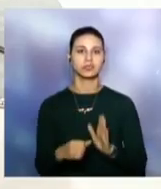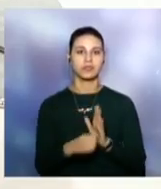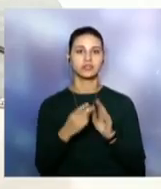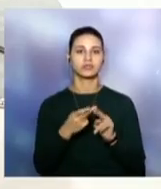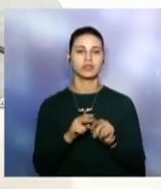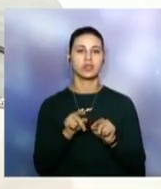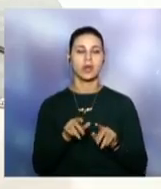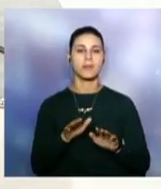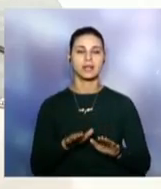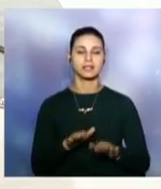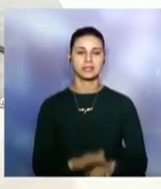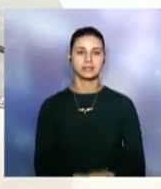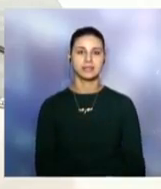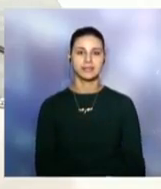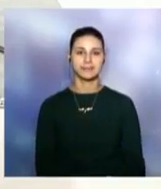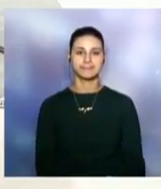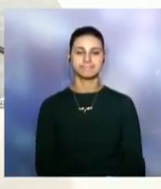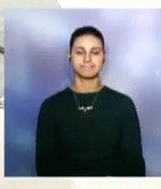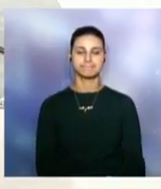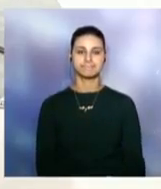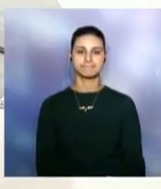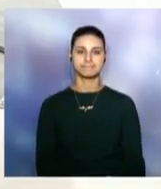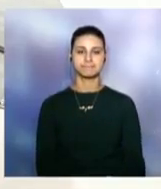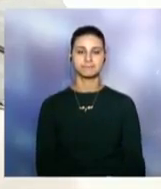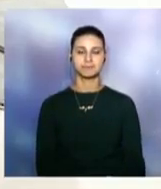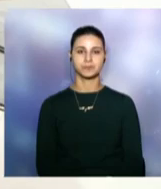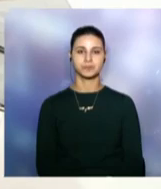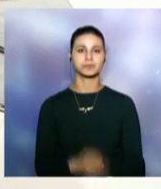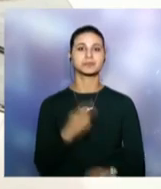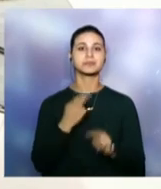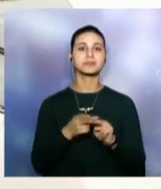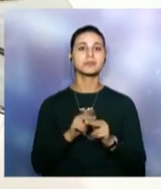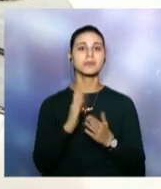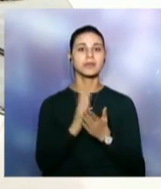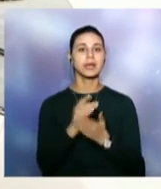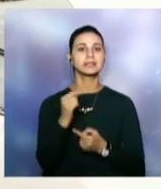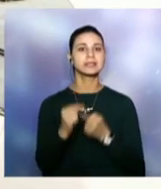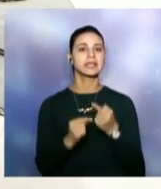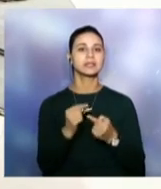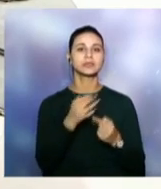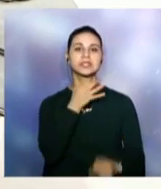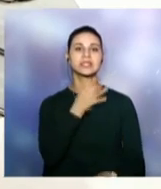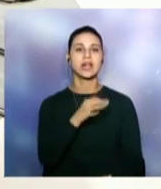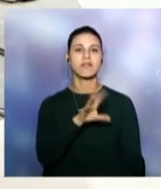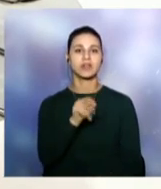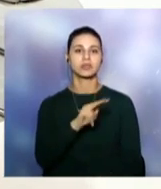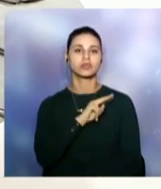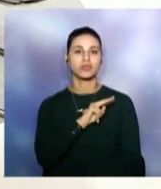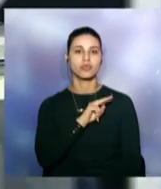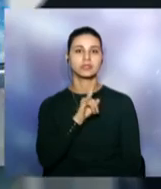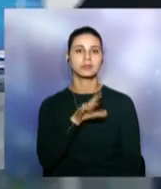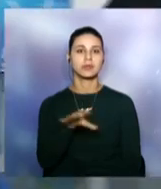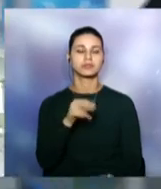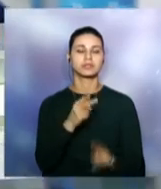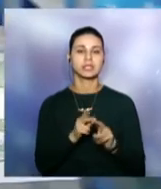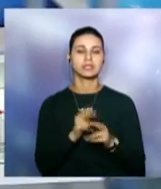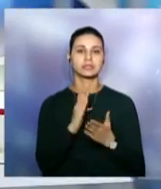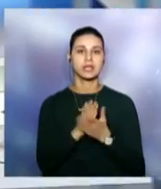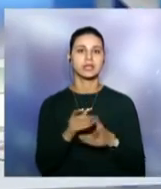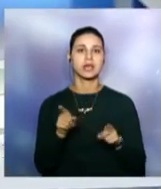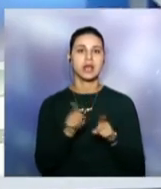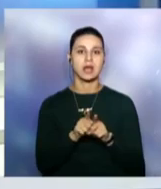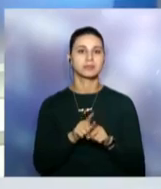ამ ზონიდან. ეს გახლავთ ტრადიციული საყვარელი პროდუქტები ბავშვებისთვის, ეს არის